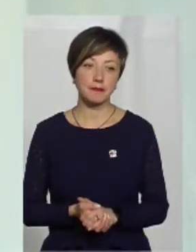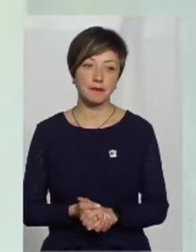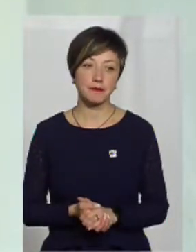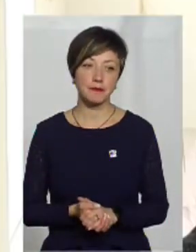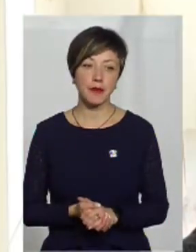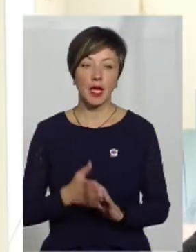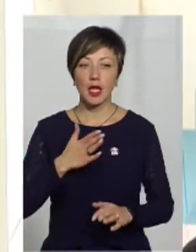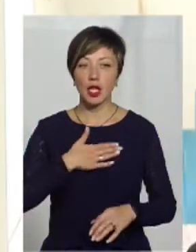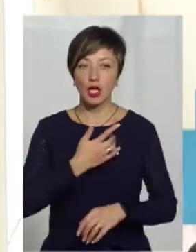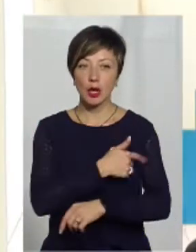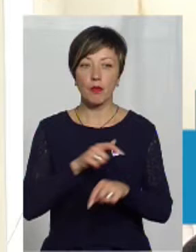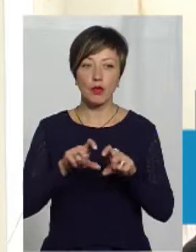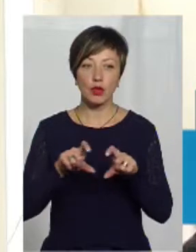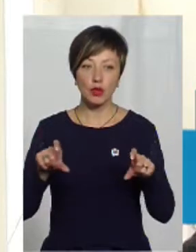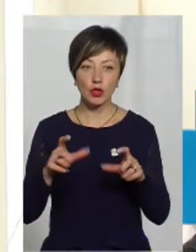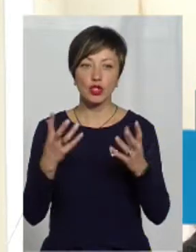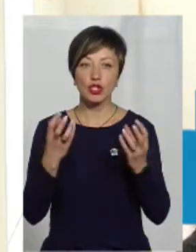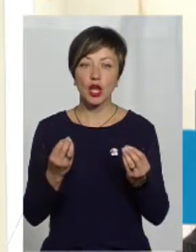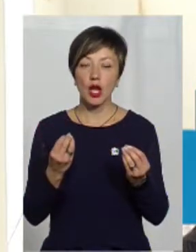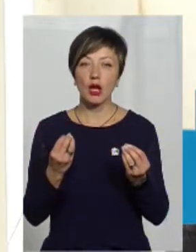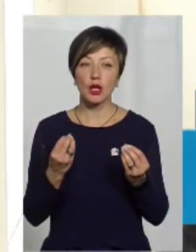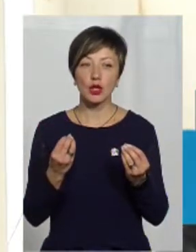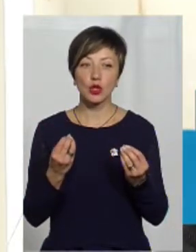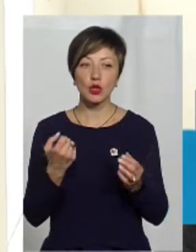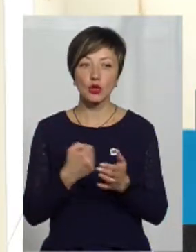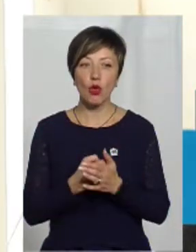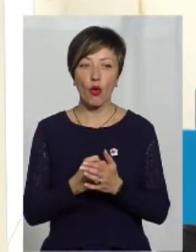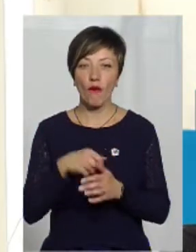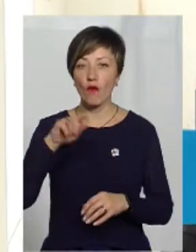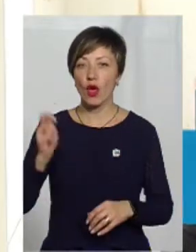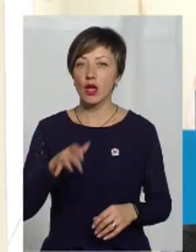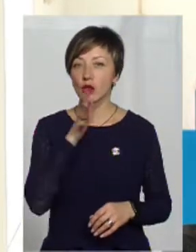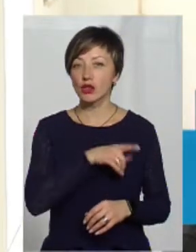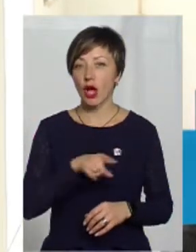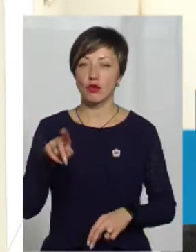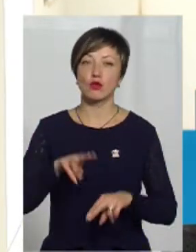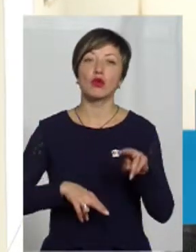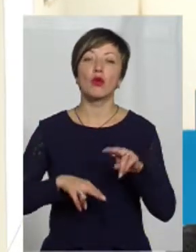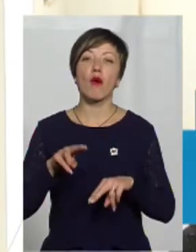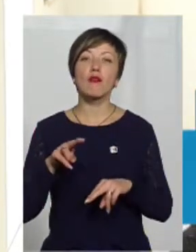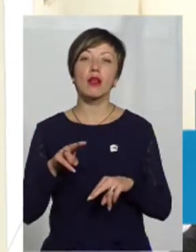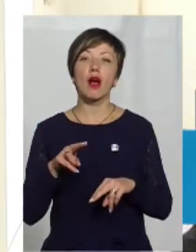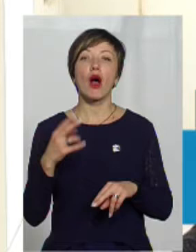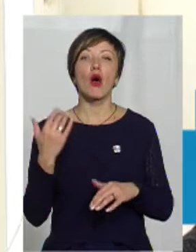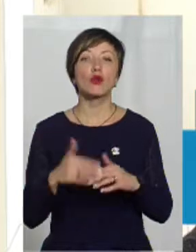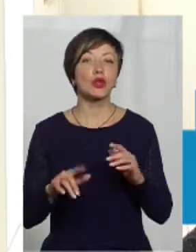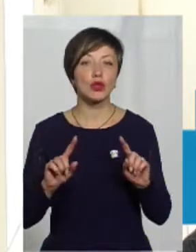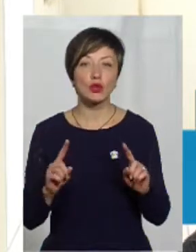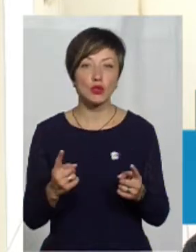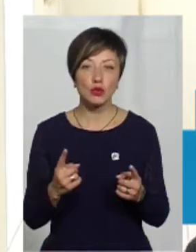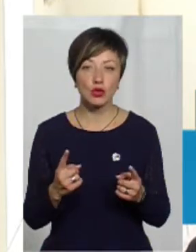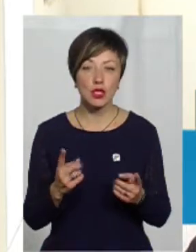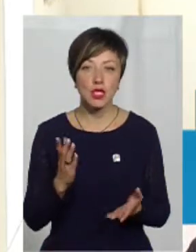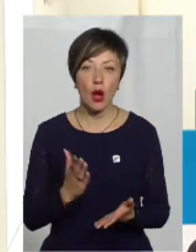Наша амбулаторія ще до воєнного часу збудована. Вже дуже